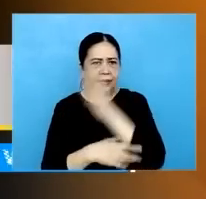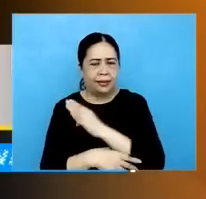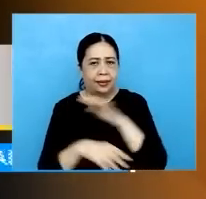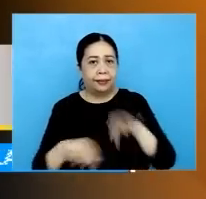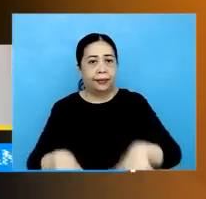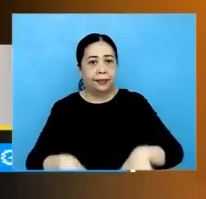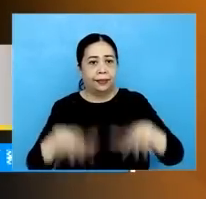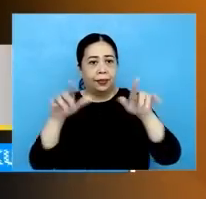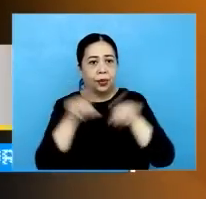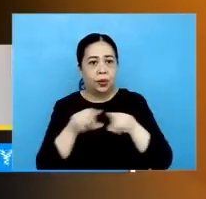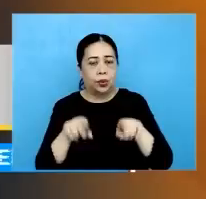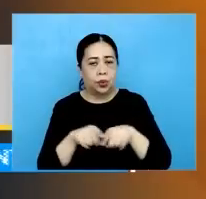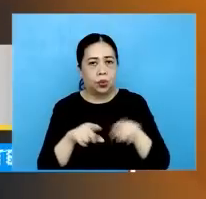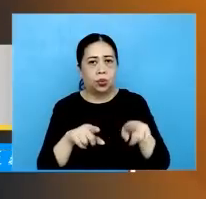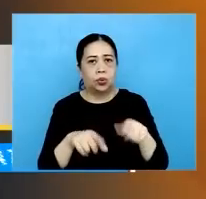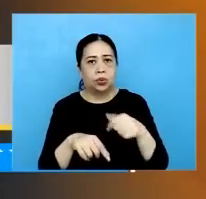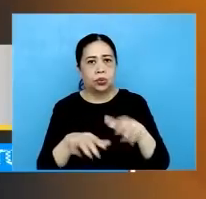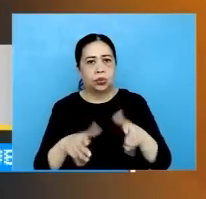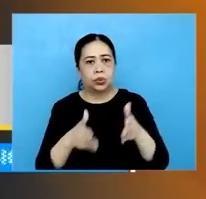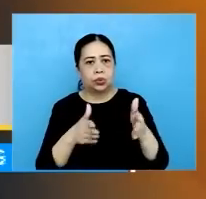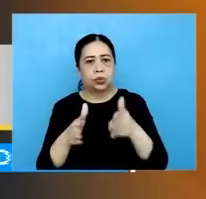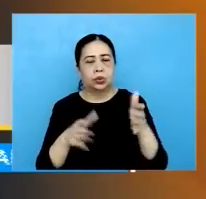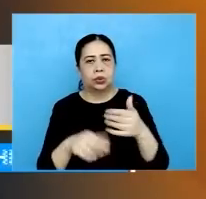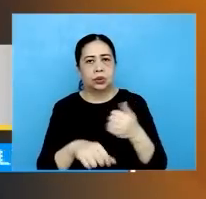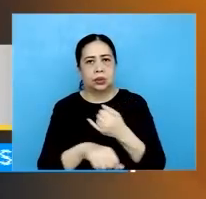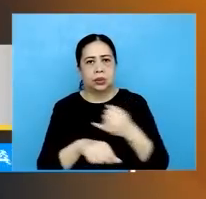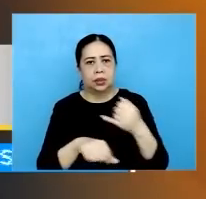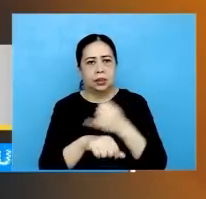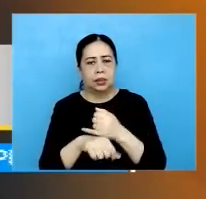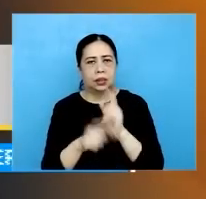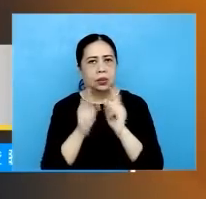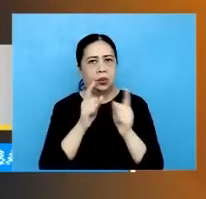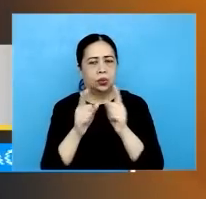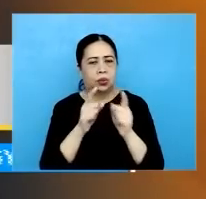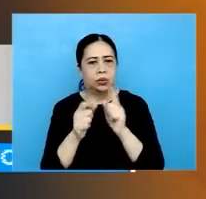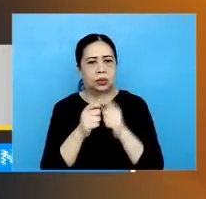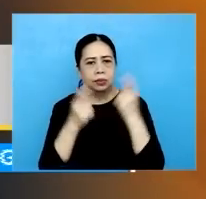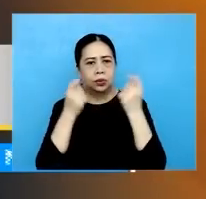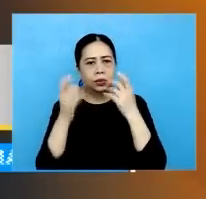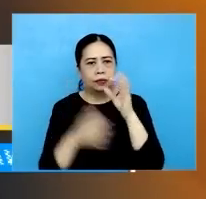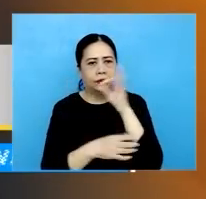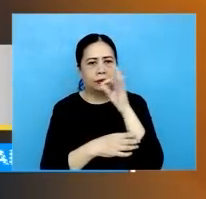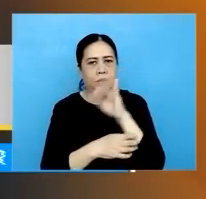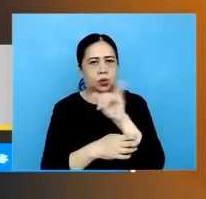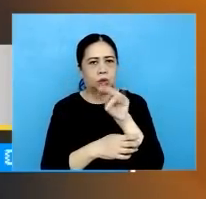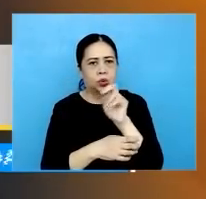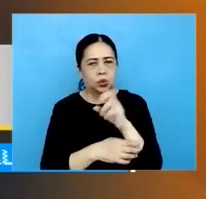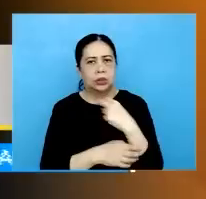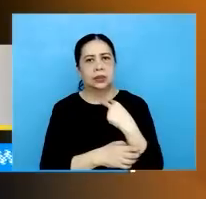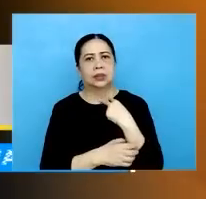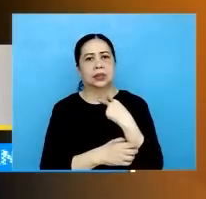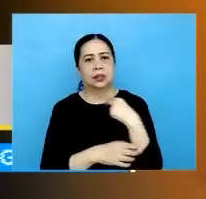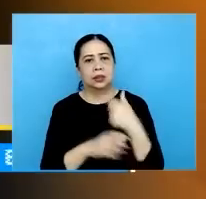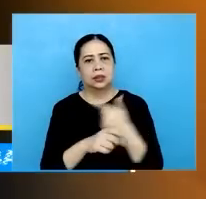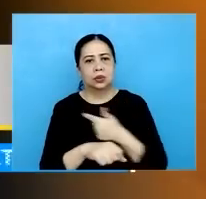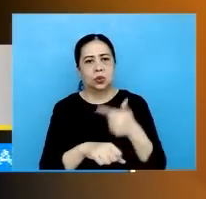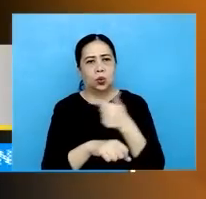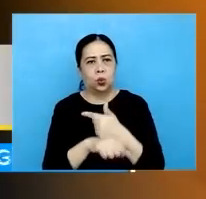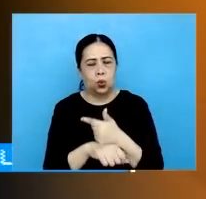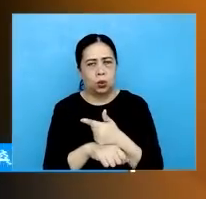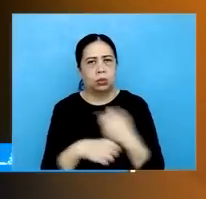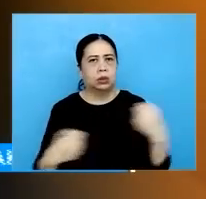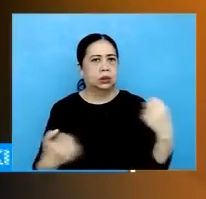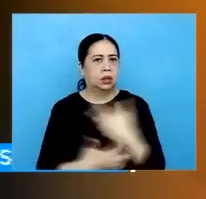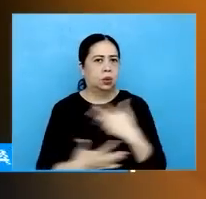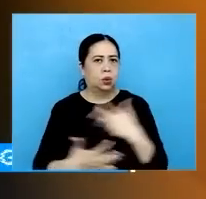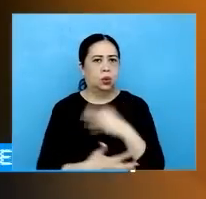mga kalsada sa isla. Nakausap naman ng News 5 ang turistang Pinoy na si June na stranded sa Guam. Matinding takot daw ang